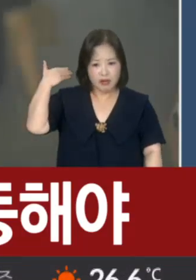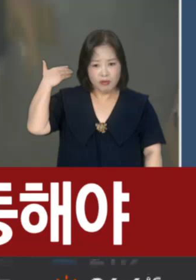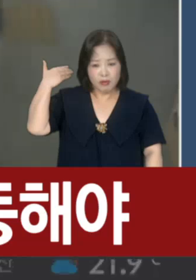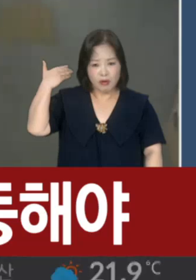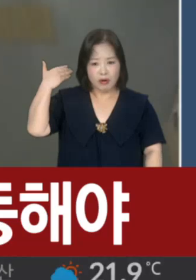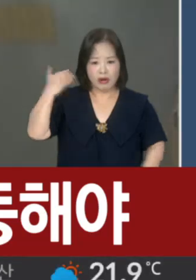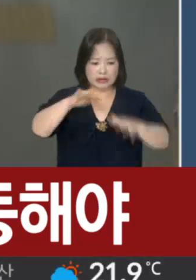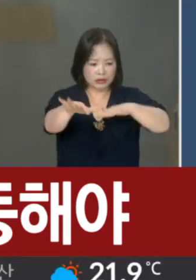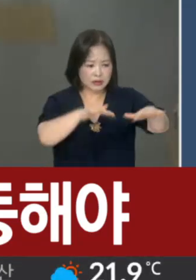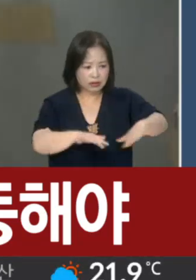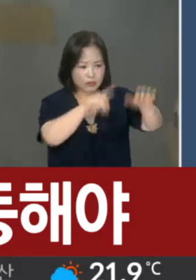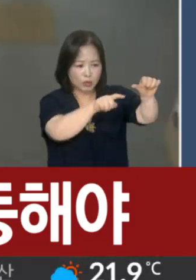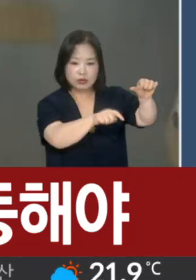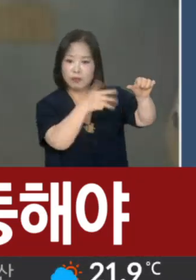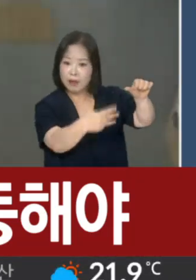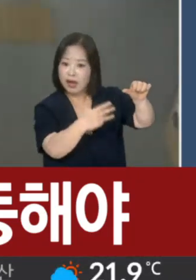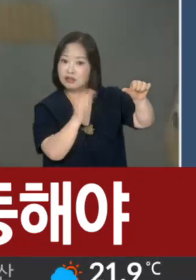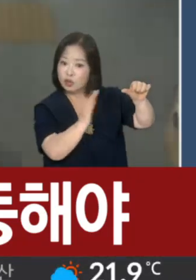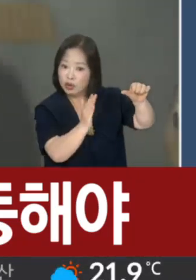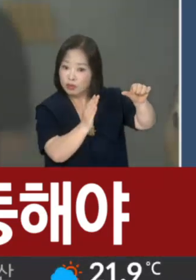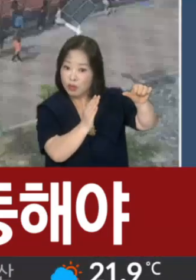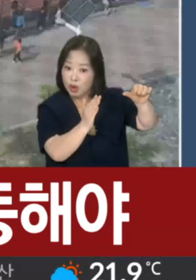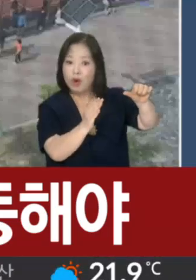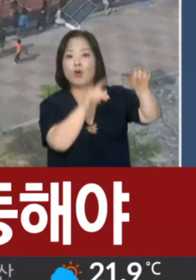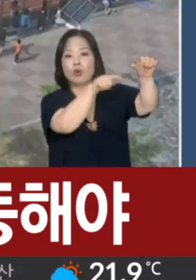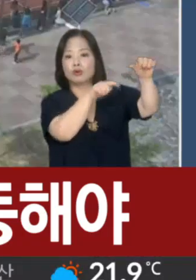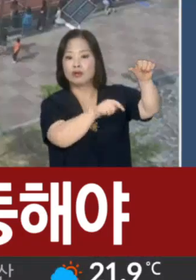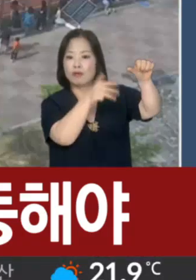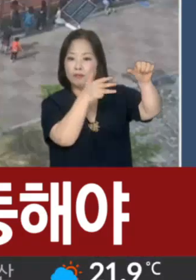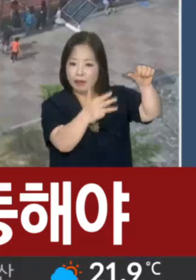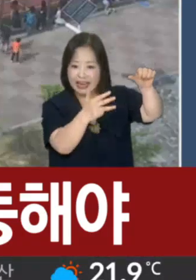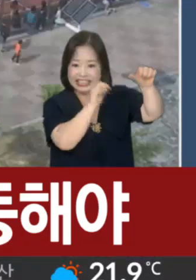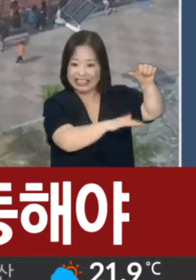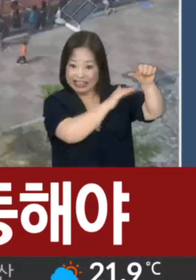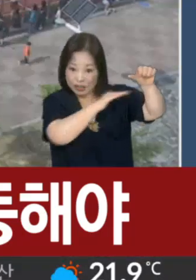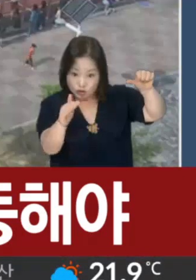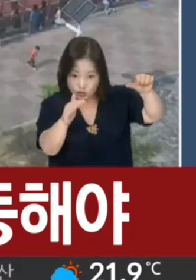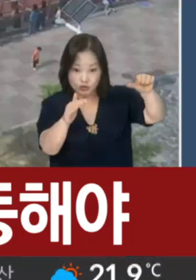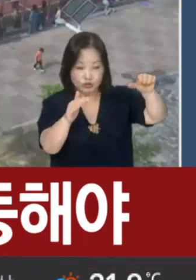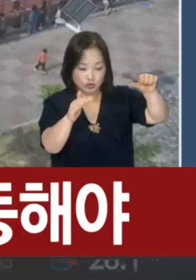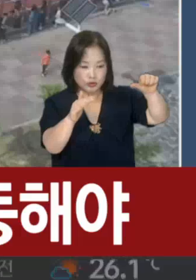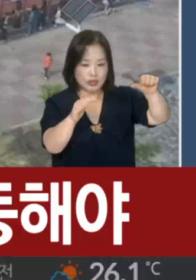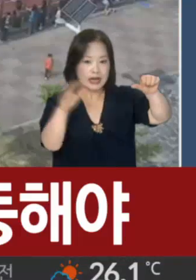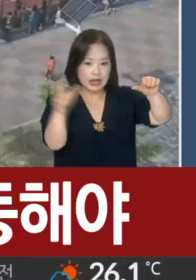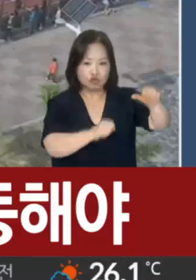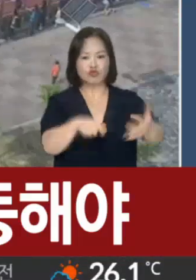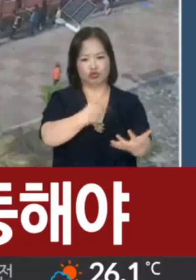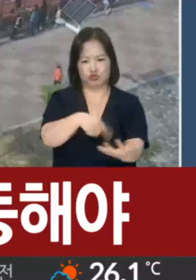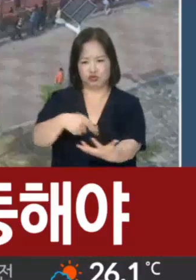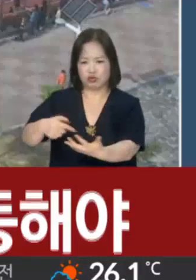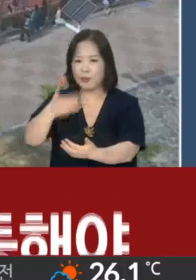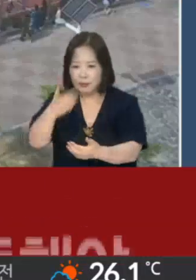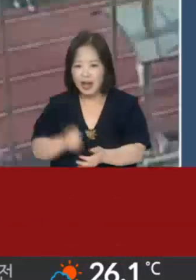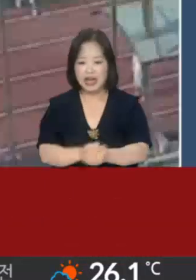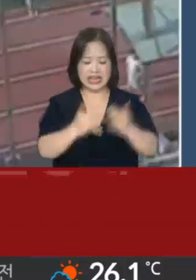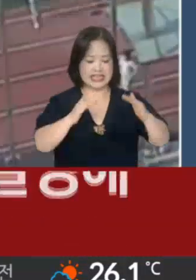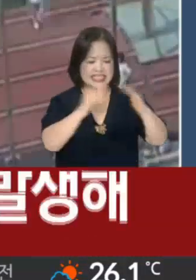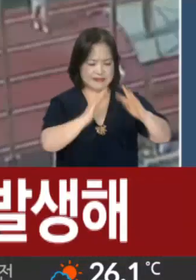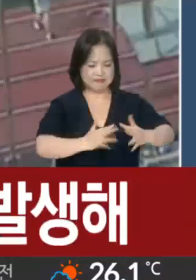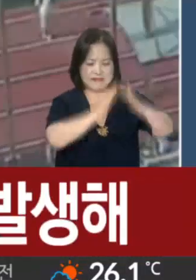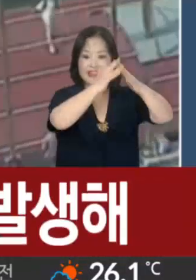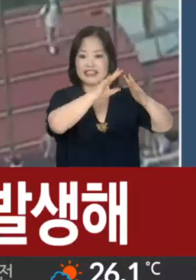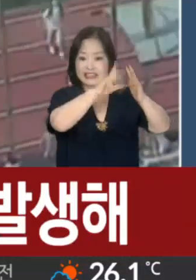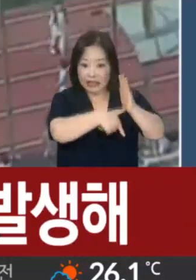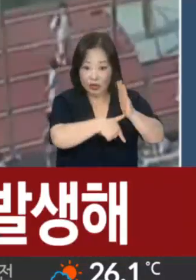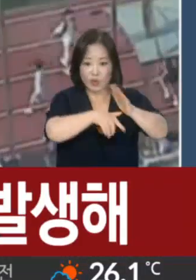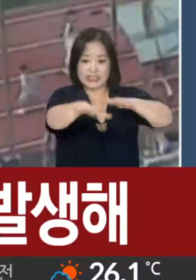대로 뭐 5.8, 그러면 이제 5.8이 기준이 되는 거죠. 우리나라의 어떤 시스템이. 뭐 내진 설계도 그렇고 예. 뭐 이런